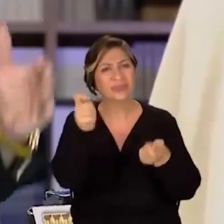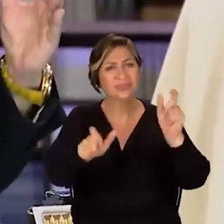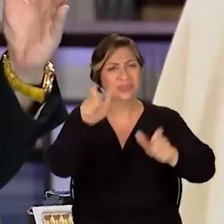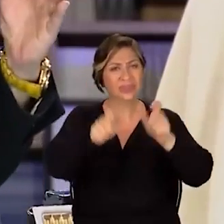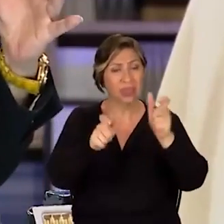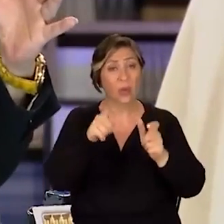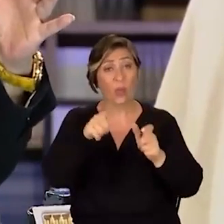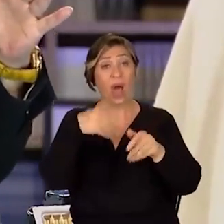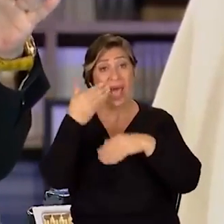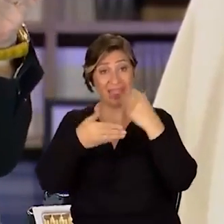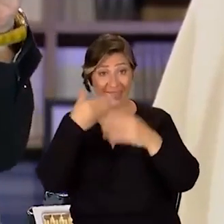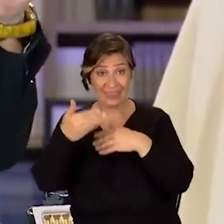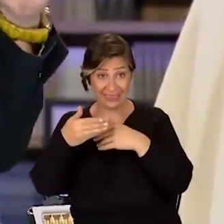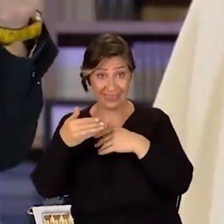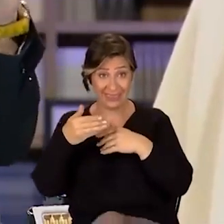bu bahsettiğimiz